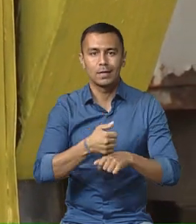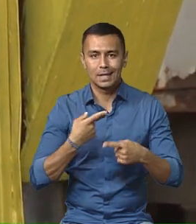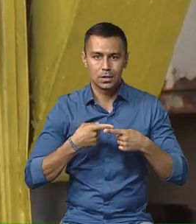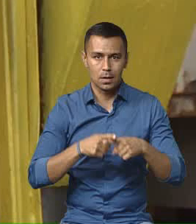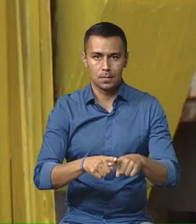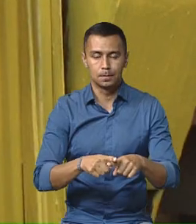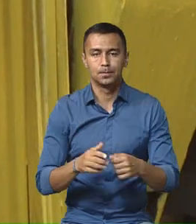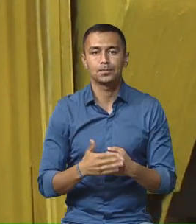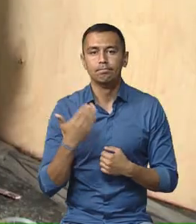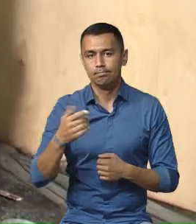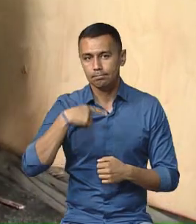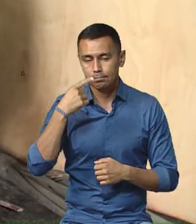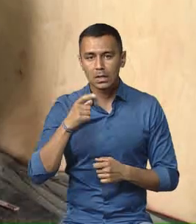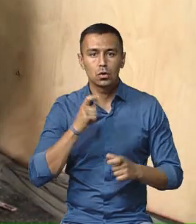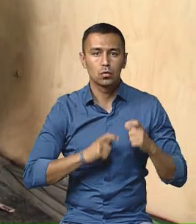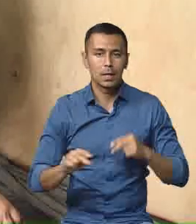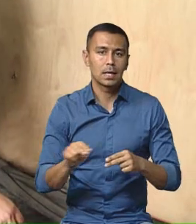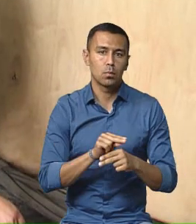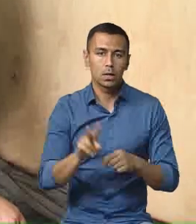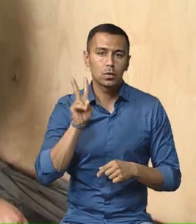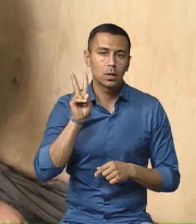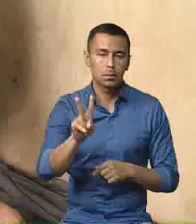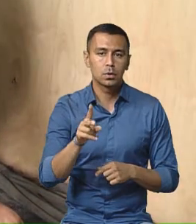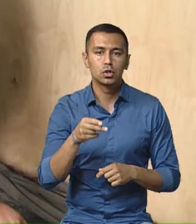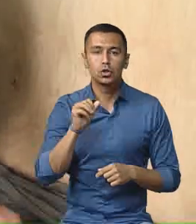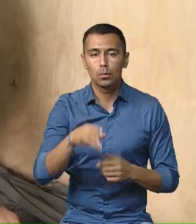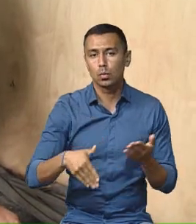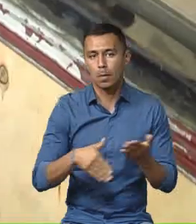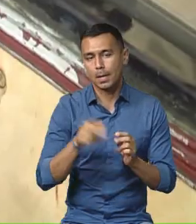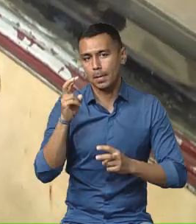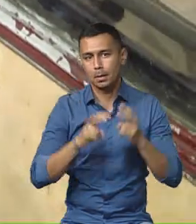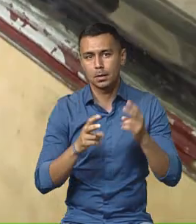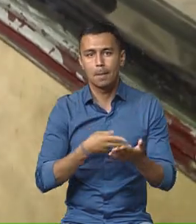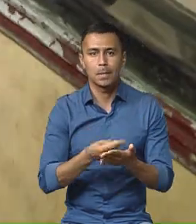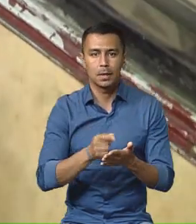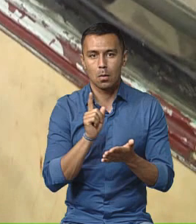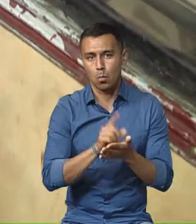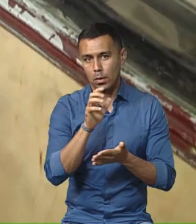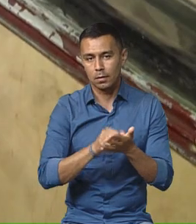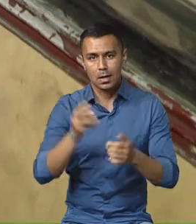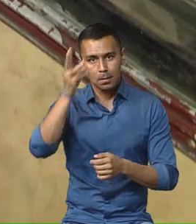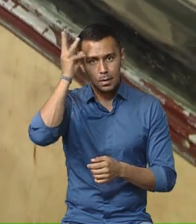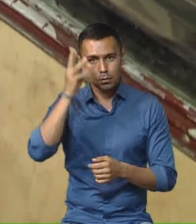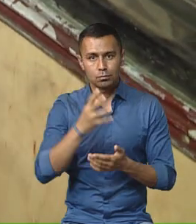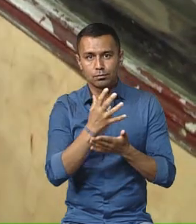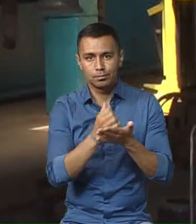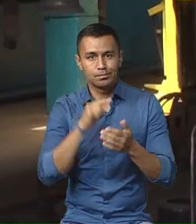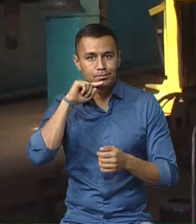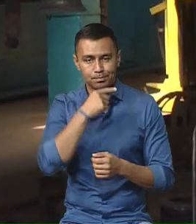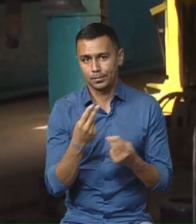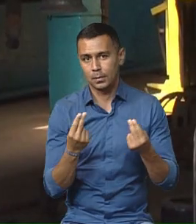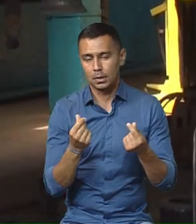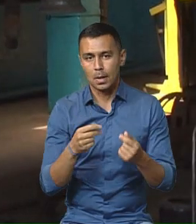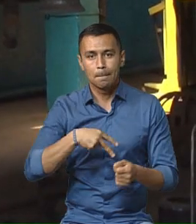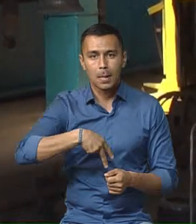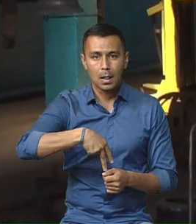Олексій Ковтун. За його словами, студенти ремонтують тролейбуси, чим допомагають підприємству та платникам податків Хмельницького заощаджувати гроші.